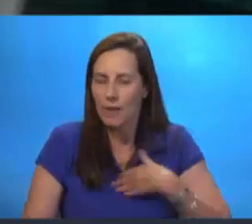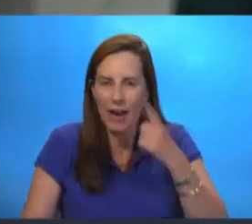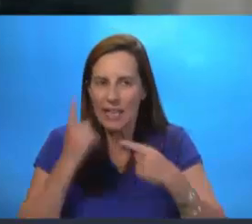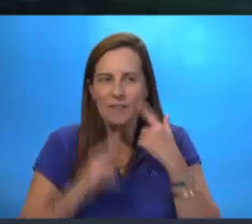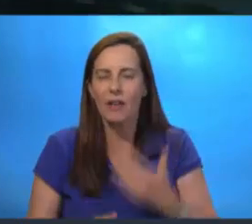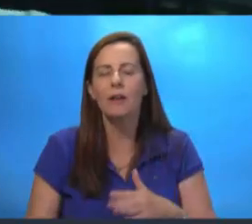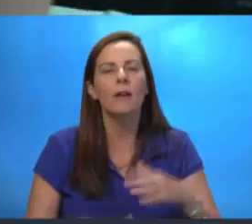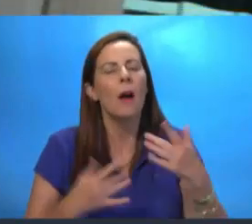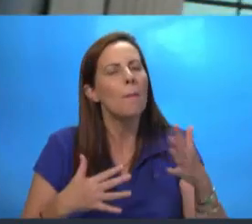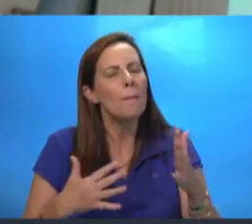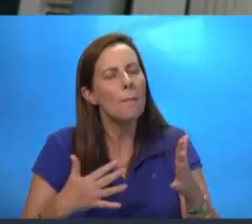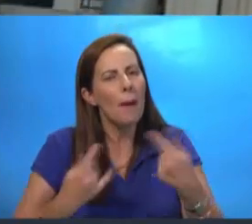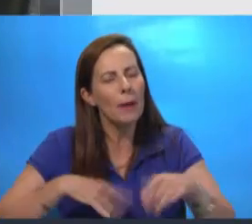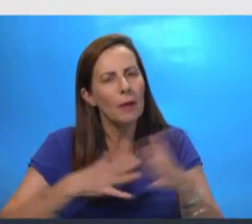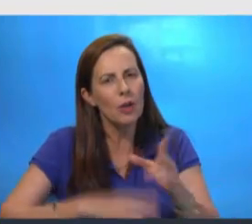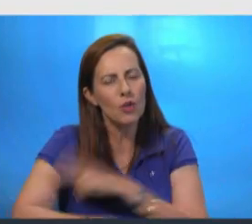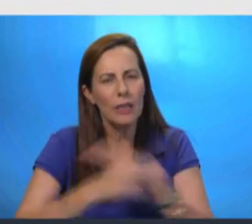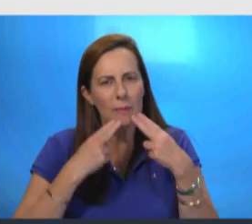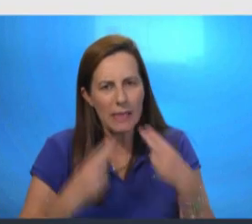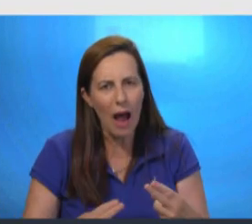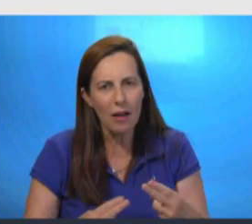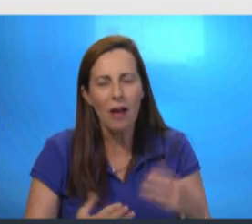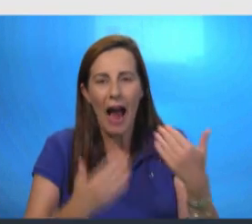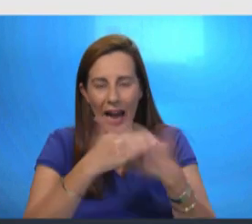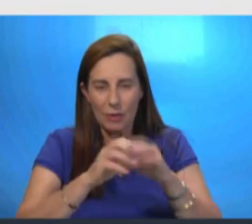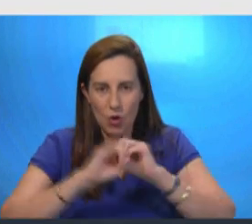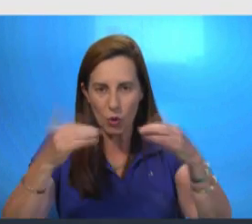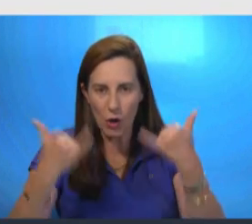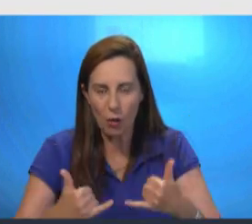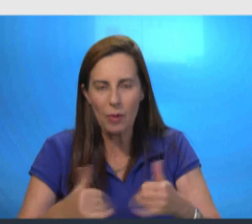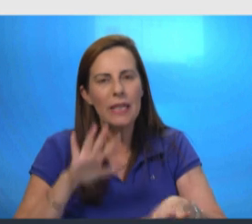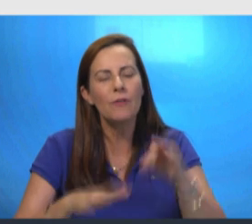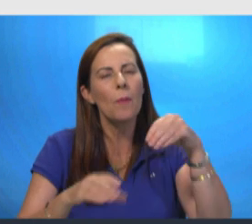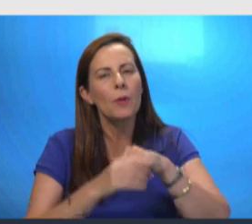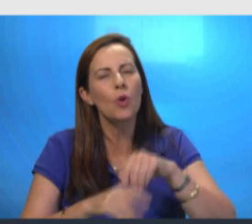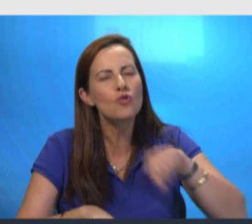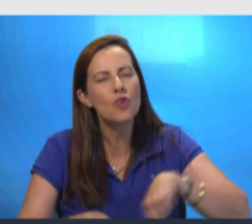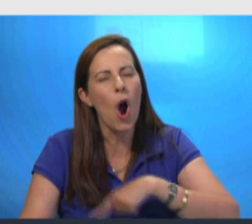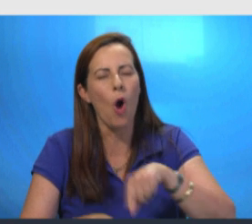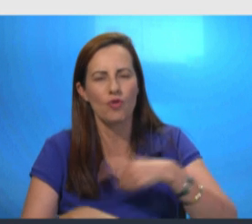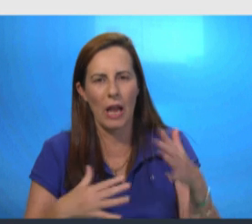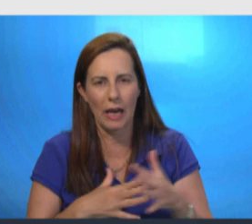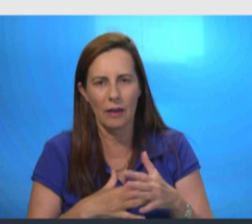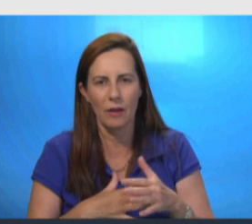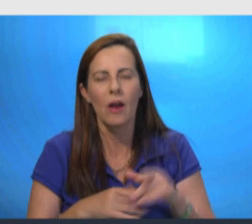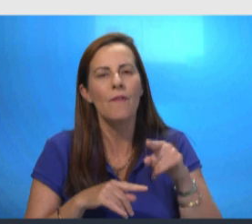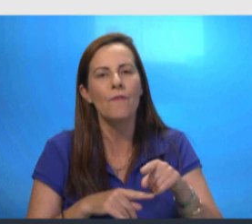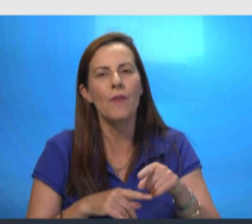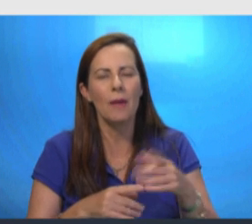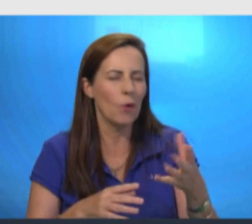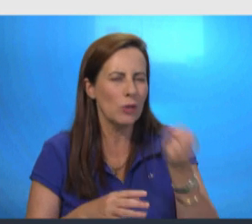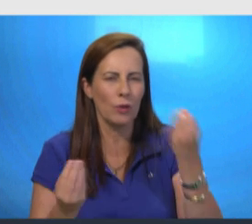מהמחלקה לחקירות שוטרים נמסר בתגובה, הקטעים ששודרו הערב נבחרו מתוך שעות ארוכות של חקירה ומהווים הוצאת דברים